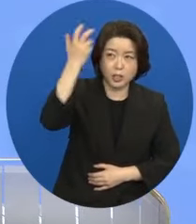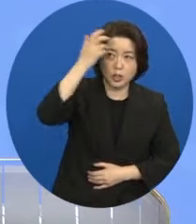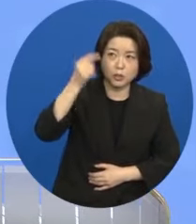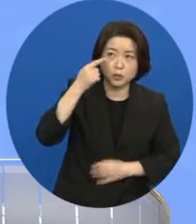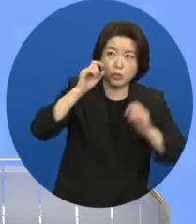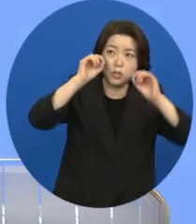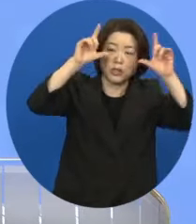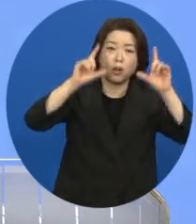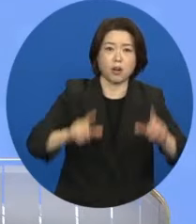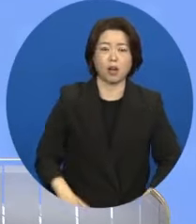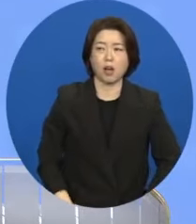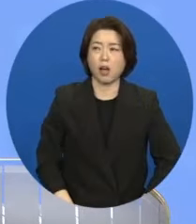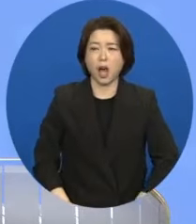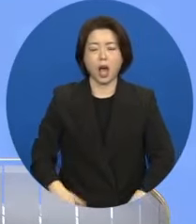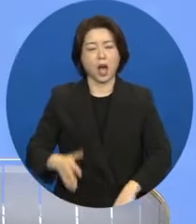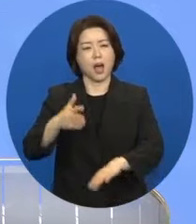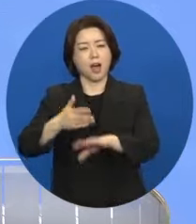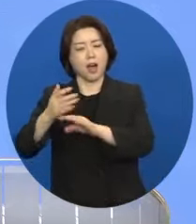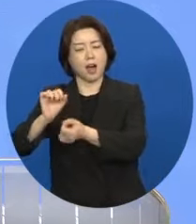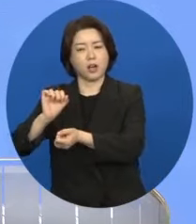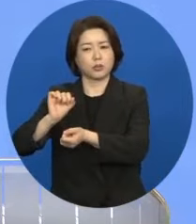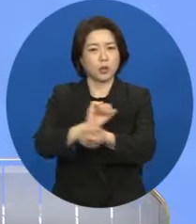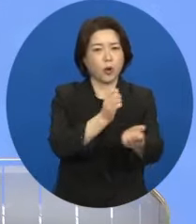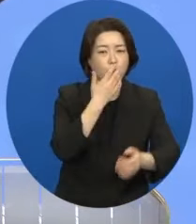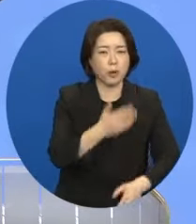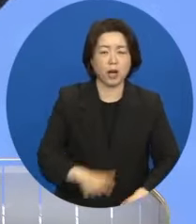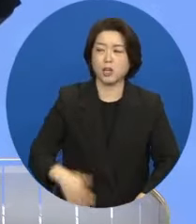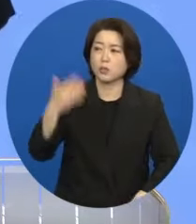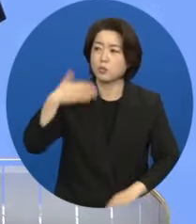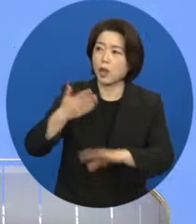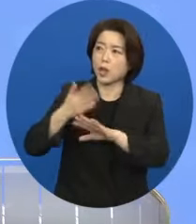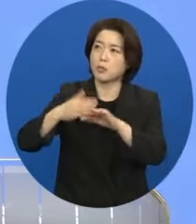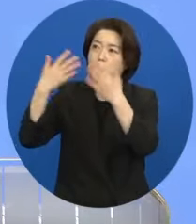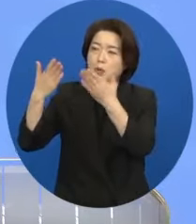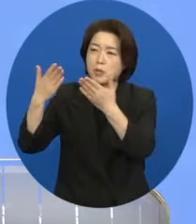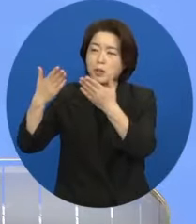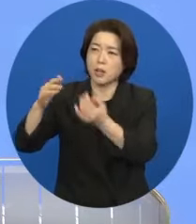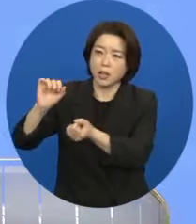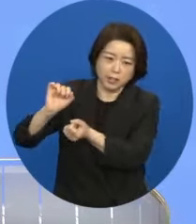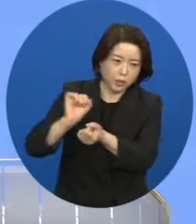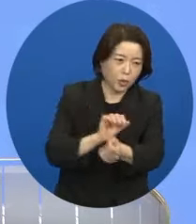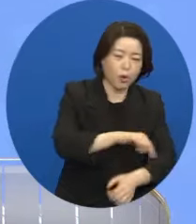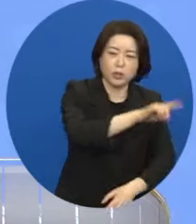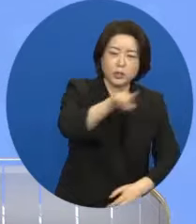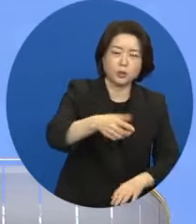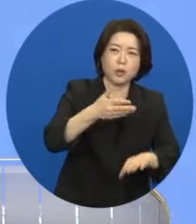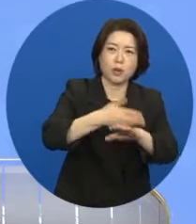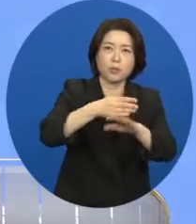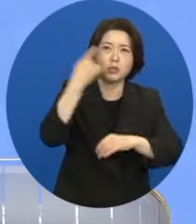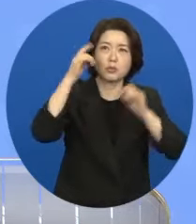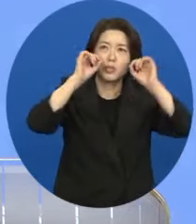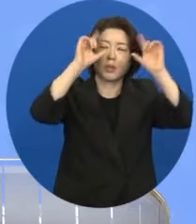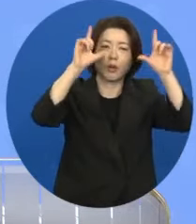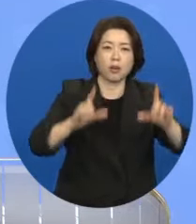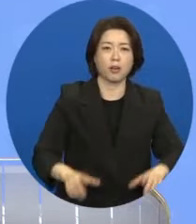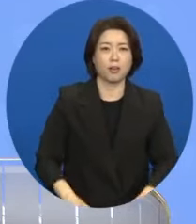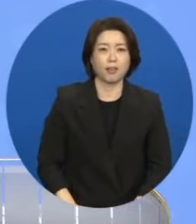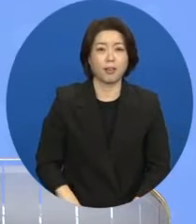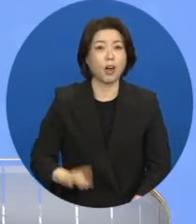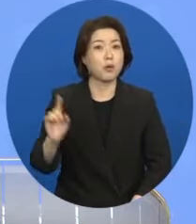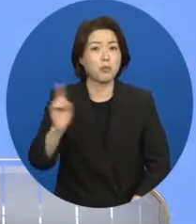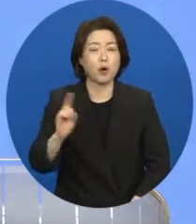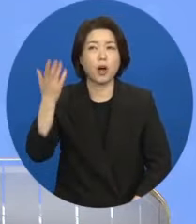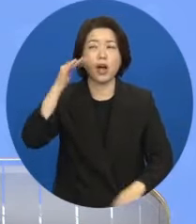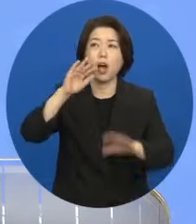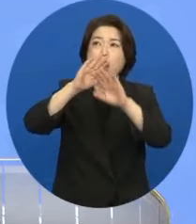영적인 전염력이 있구나 누군가가 감사하면 다른 이들도 감사의 눈이 열리며 뭐가 열려요